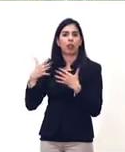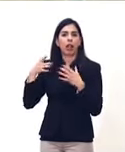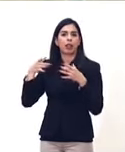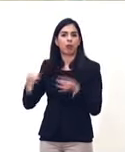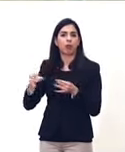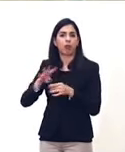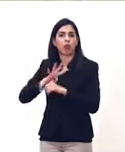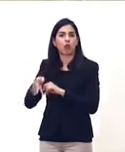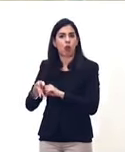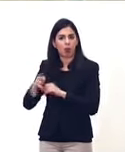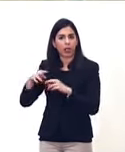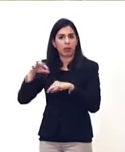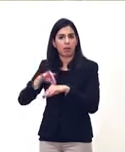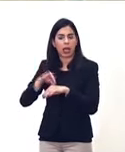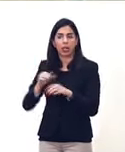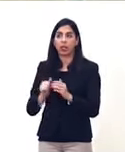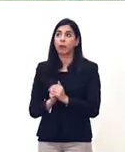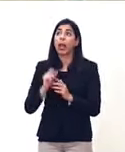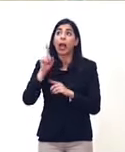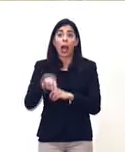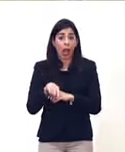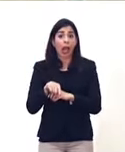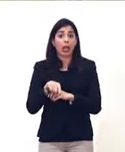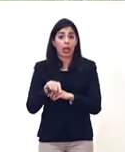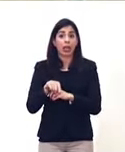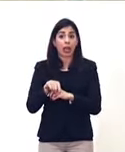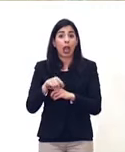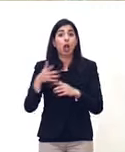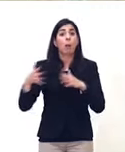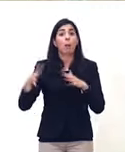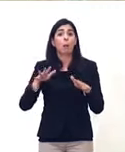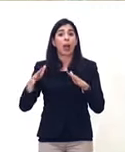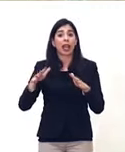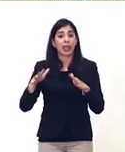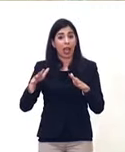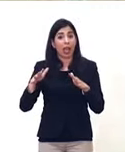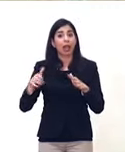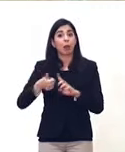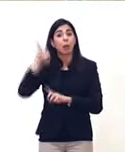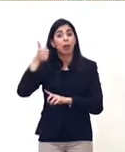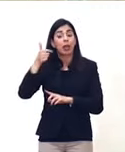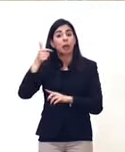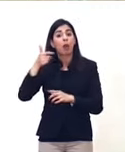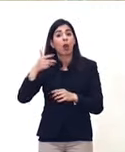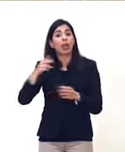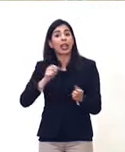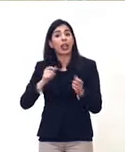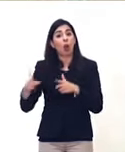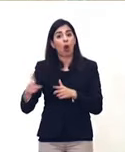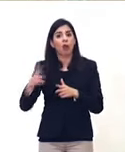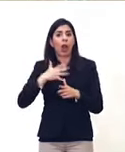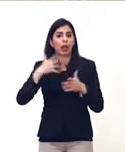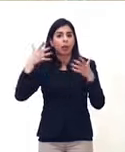anche l'età del primo rick mediana del primo ricovero è in diminuzione sono 66 anni rispetto